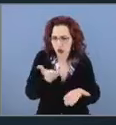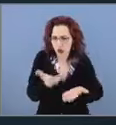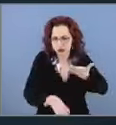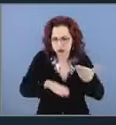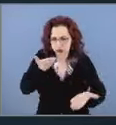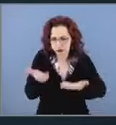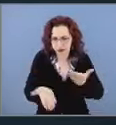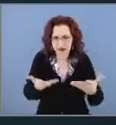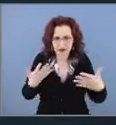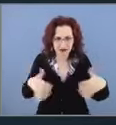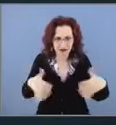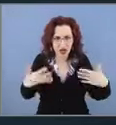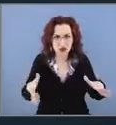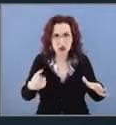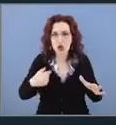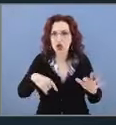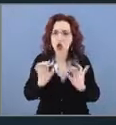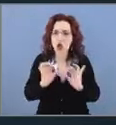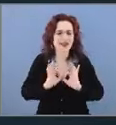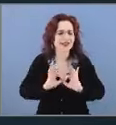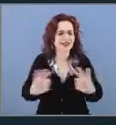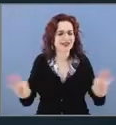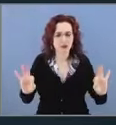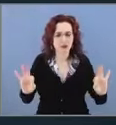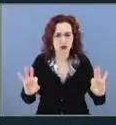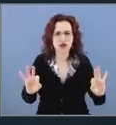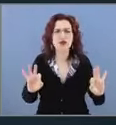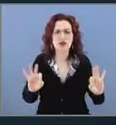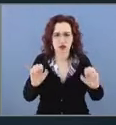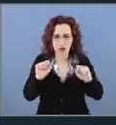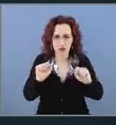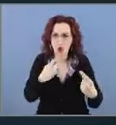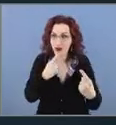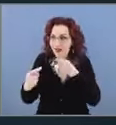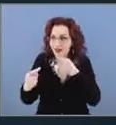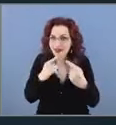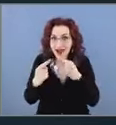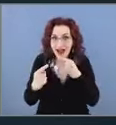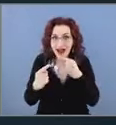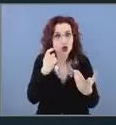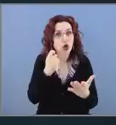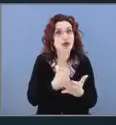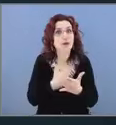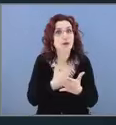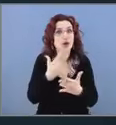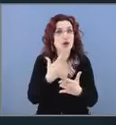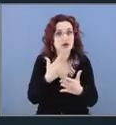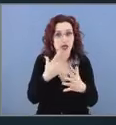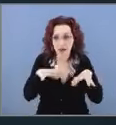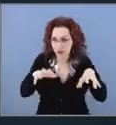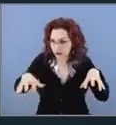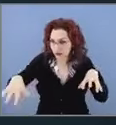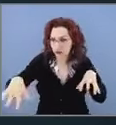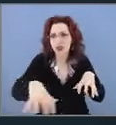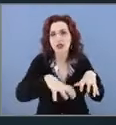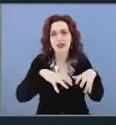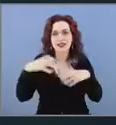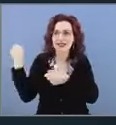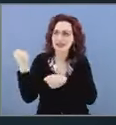continuare a portare avanti questo importantissimo dialogo tra tutti gli stakeholder e con le istituzioni. Quindi vi